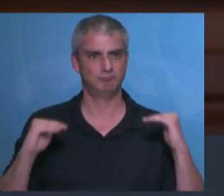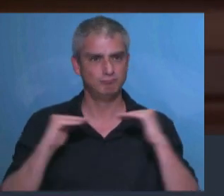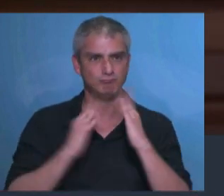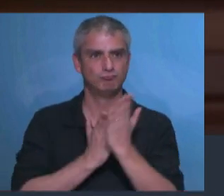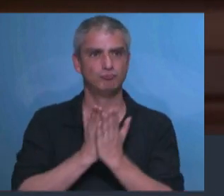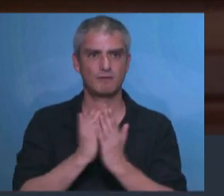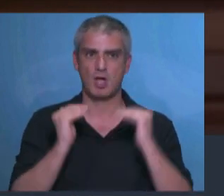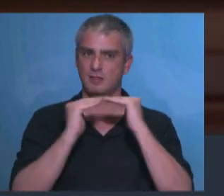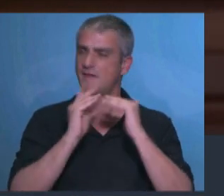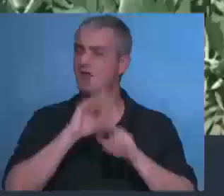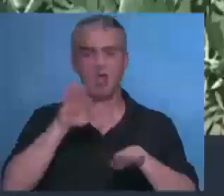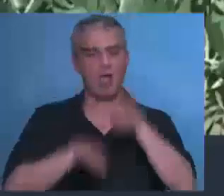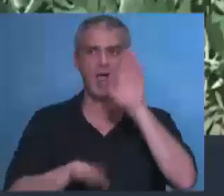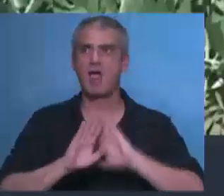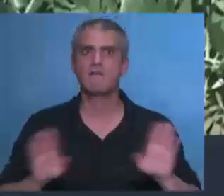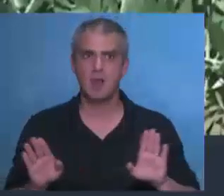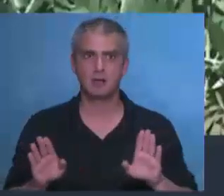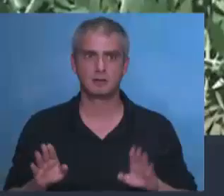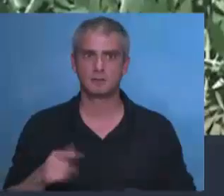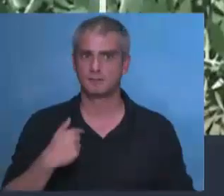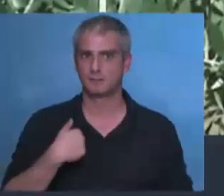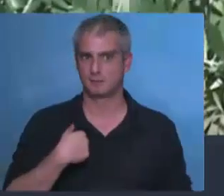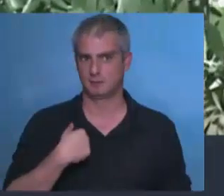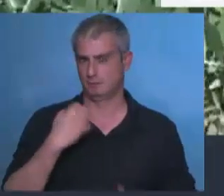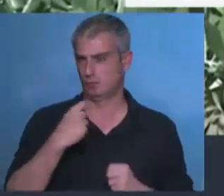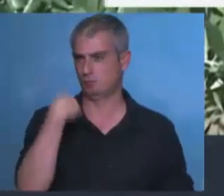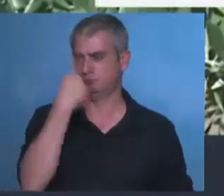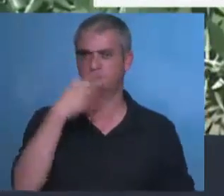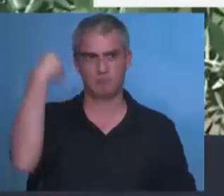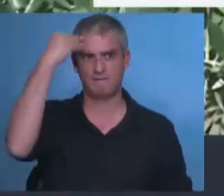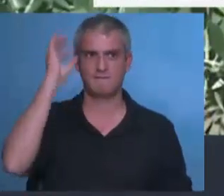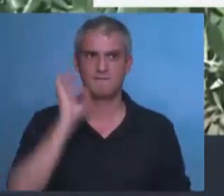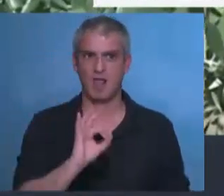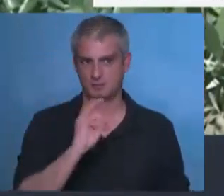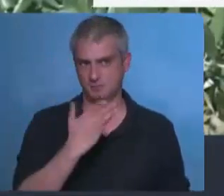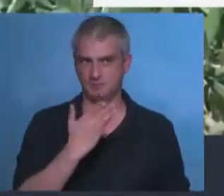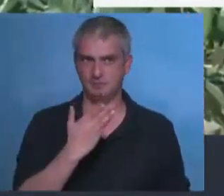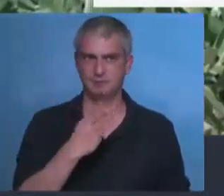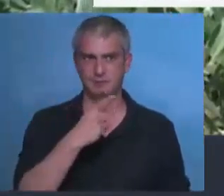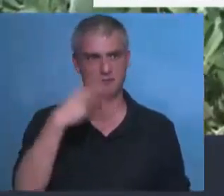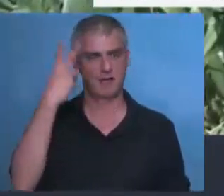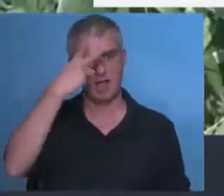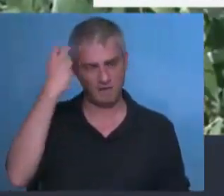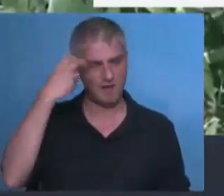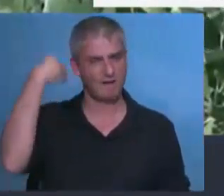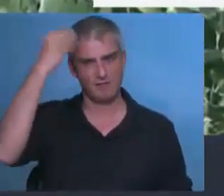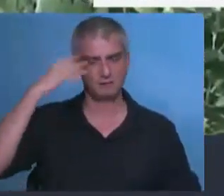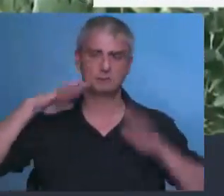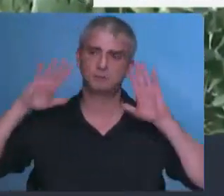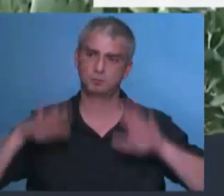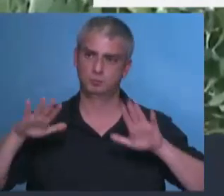and stopping discrimination. بتأكد على هويتها الفلسطينية وإنها فلسطينيه عربيه